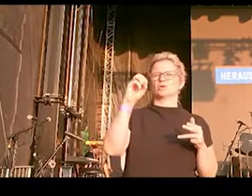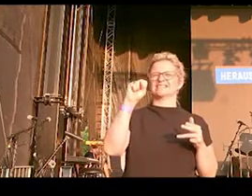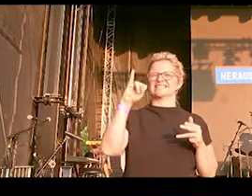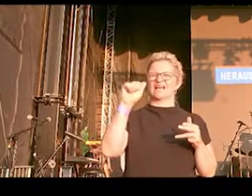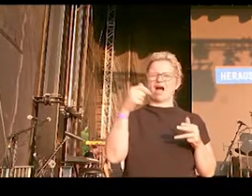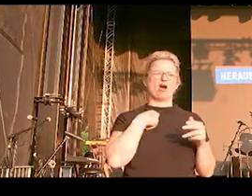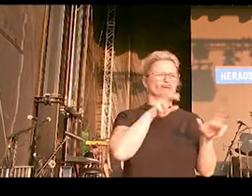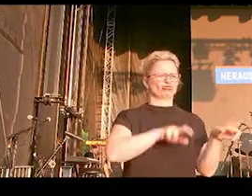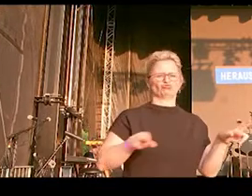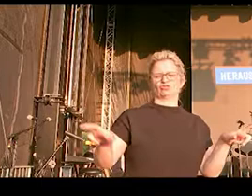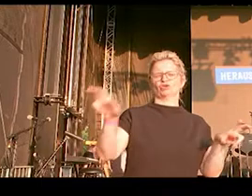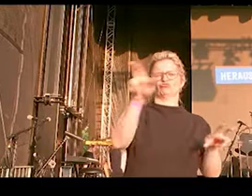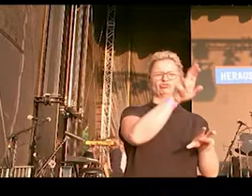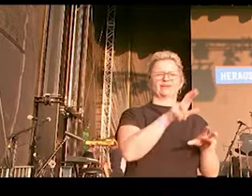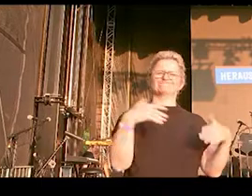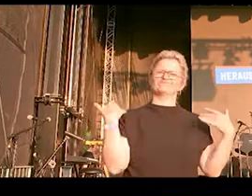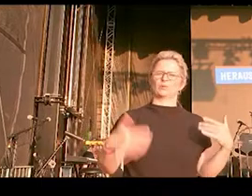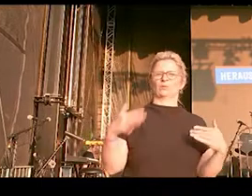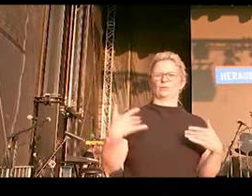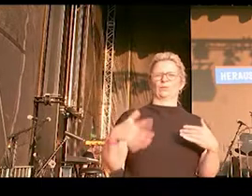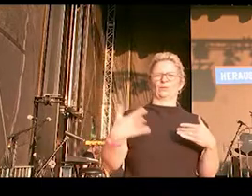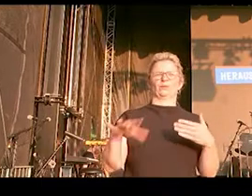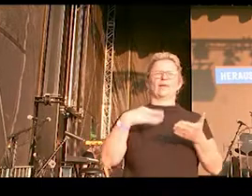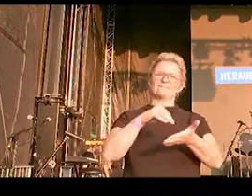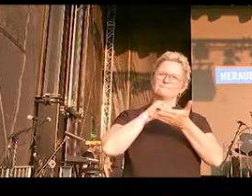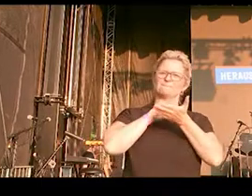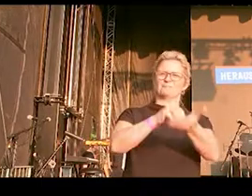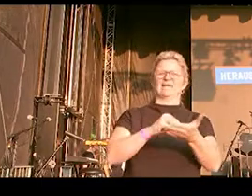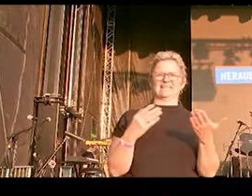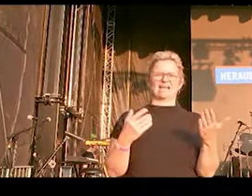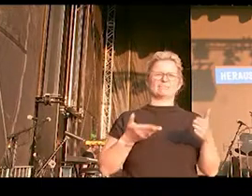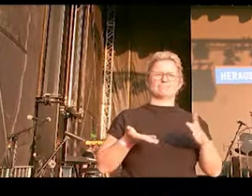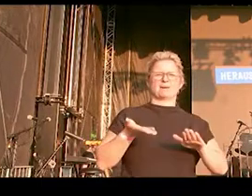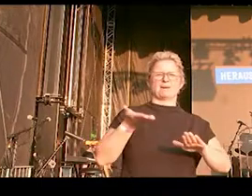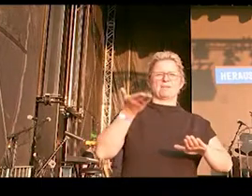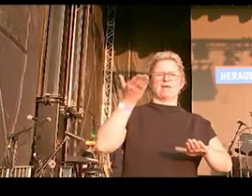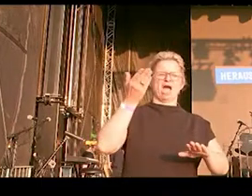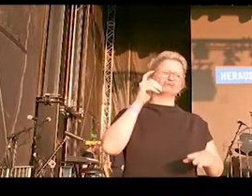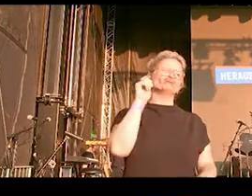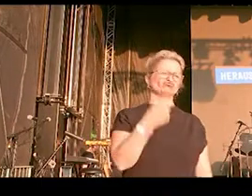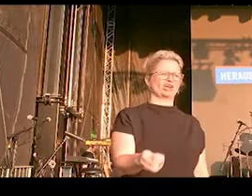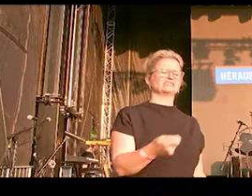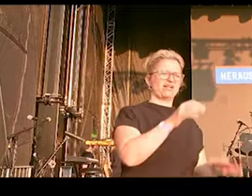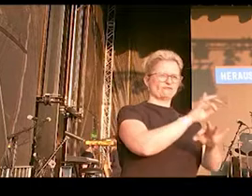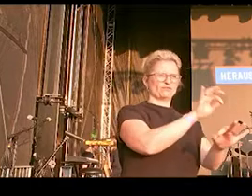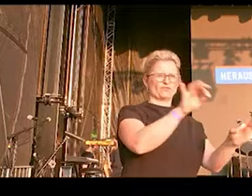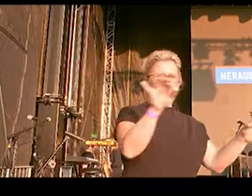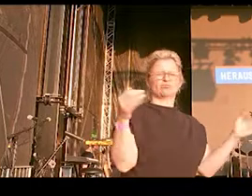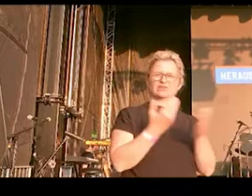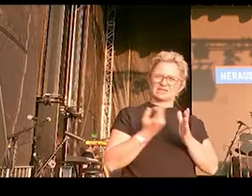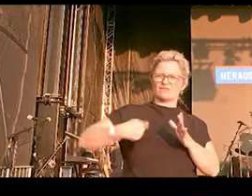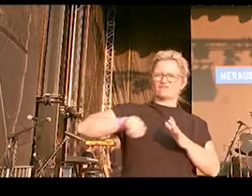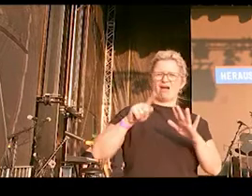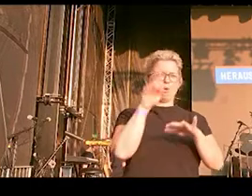vielen anderen Städten wird die Miete mehr und mehr zur Schicksalsfrage. Darum standen wir, wie viele andere auch in Europa